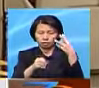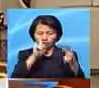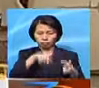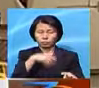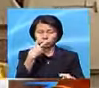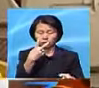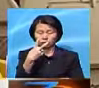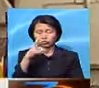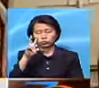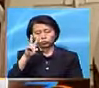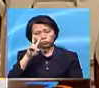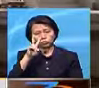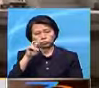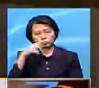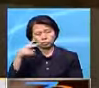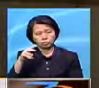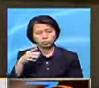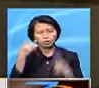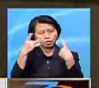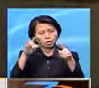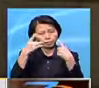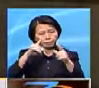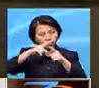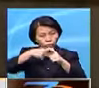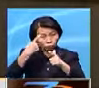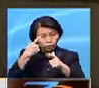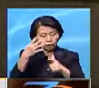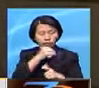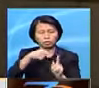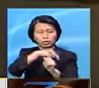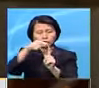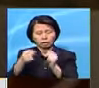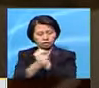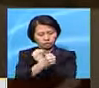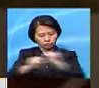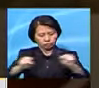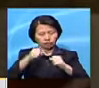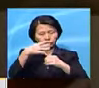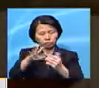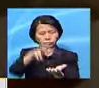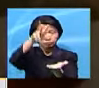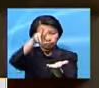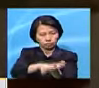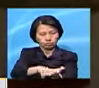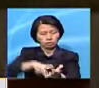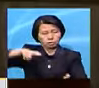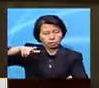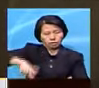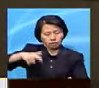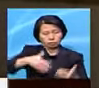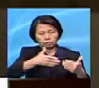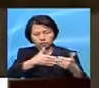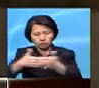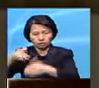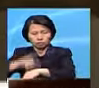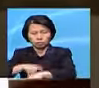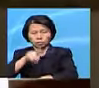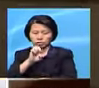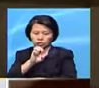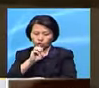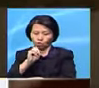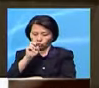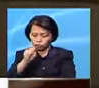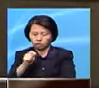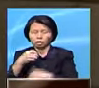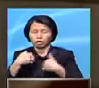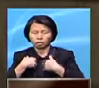2013 iaitu selama 18 bulan manakala Tarikh siap selepas perakuan kelambatan dan lanjutan masa eot